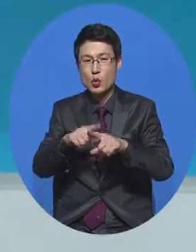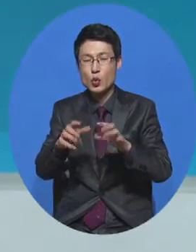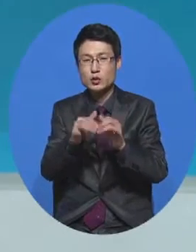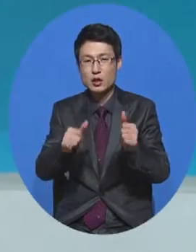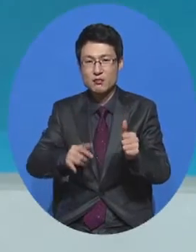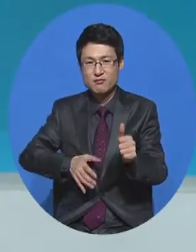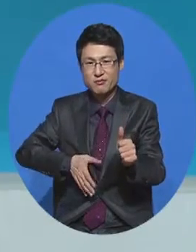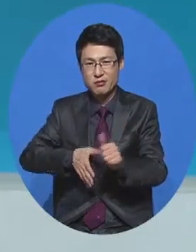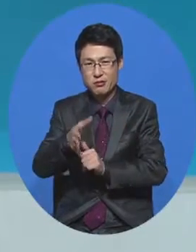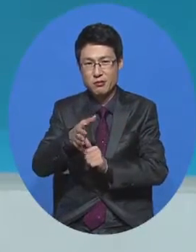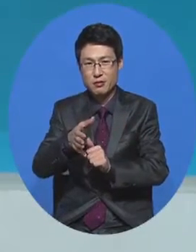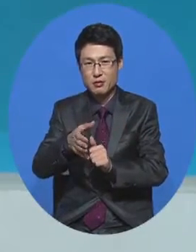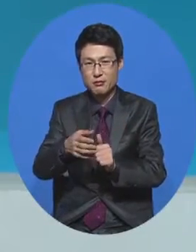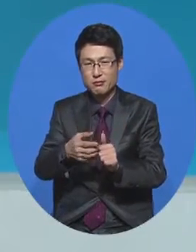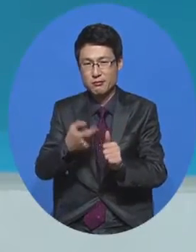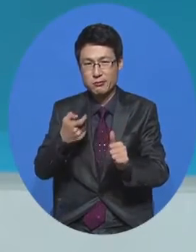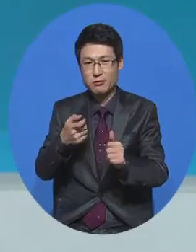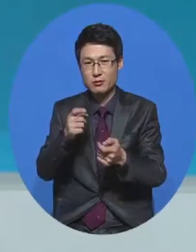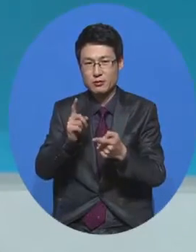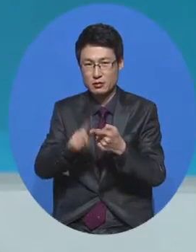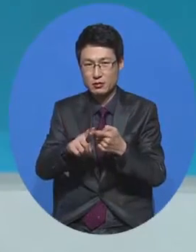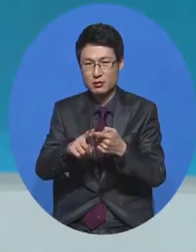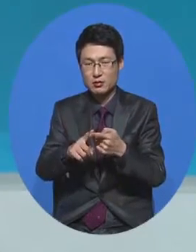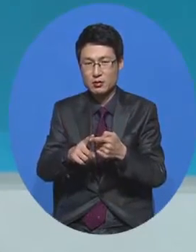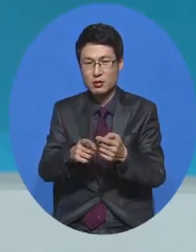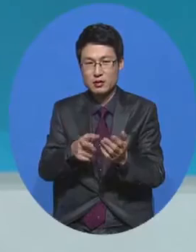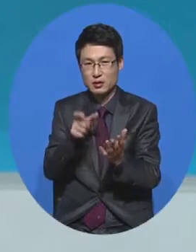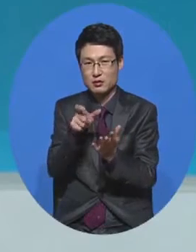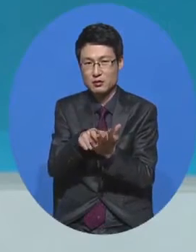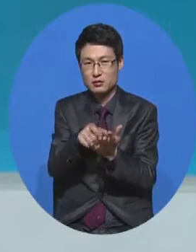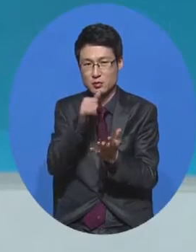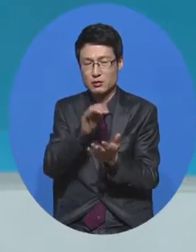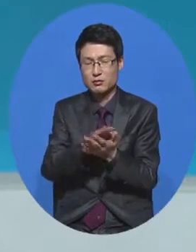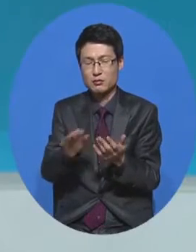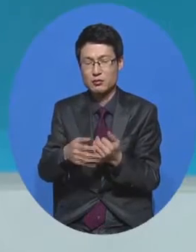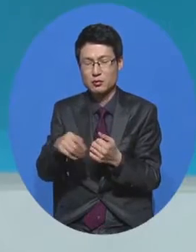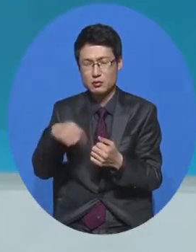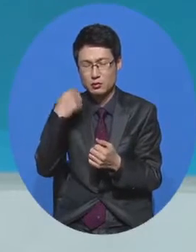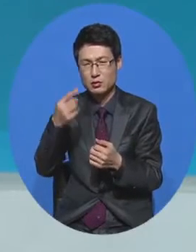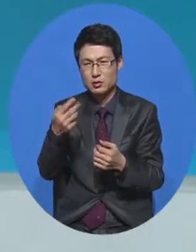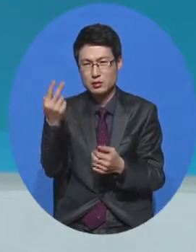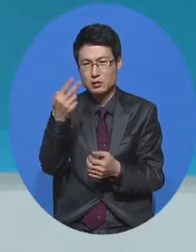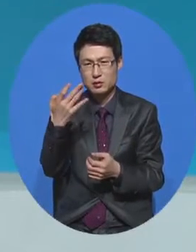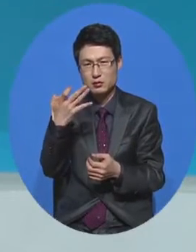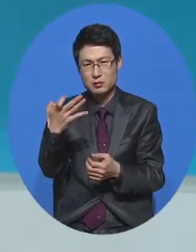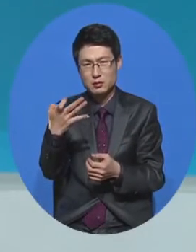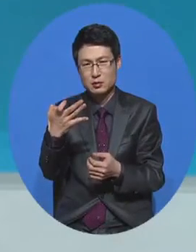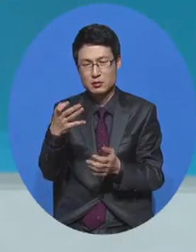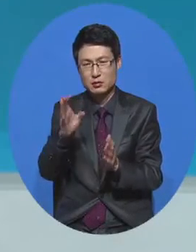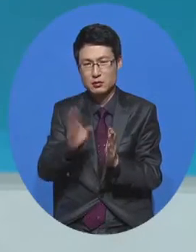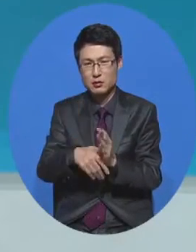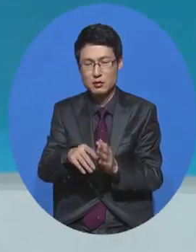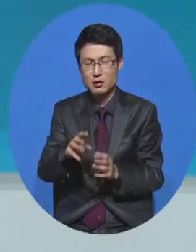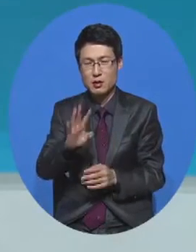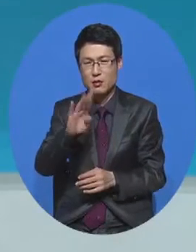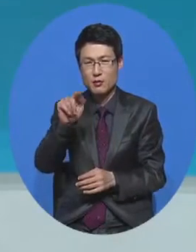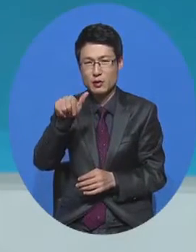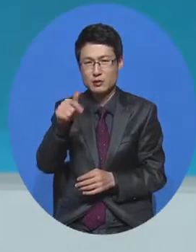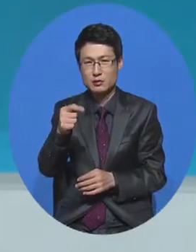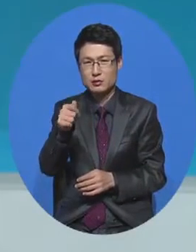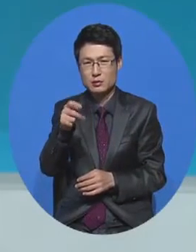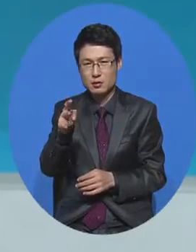언급을 합니다 안이한 난 뿐만 아 민간인 학살 언급을 했죠 니 그리고 2014년도 박근혜 정부에서는